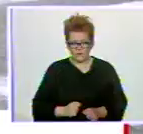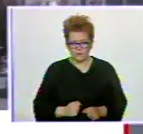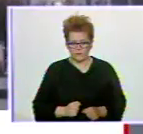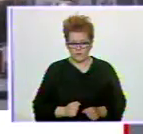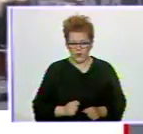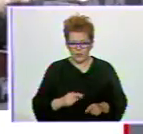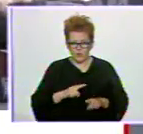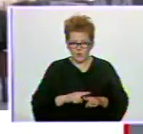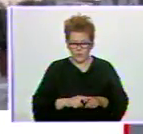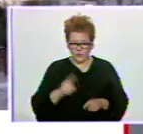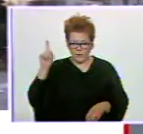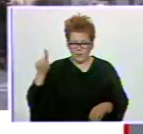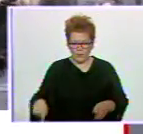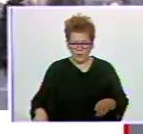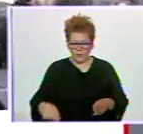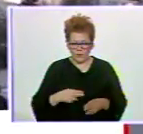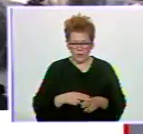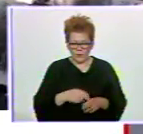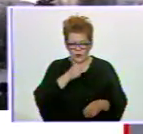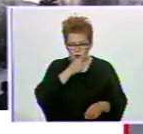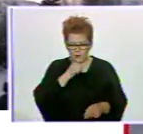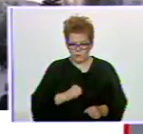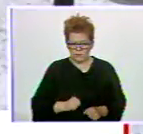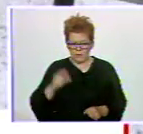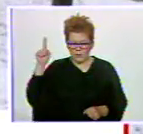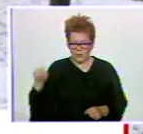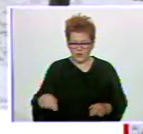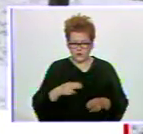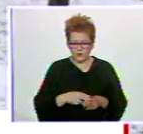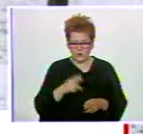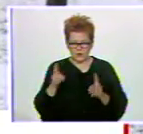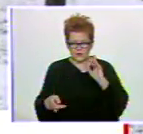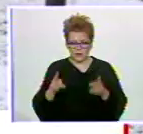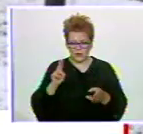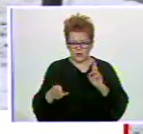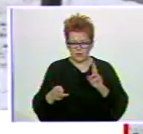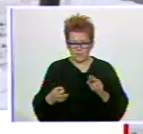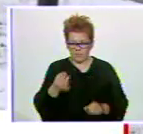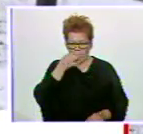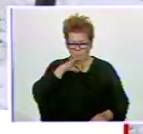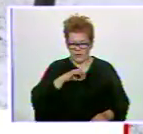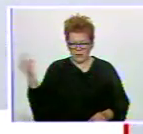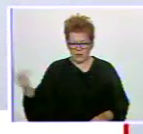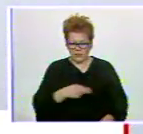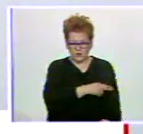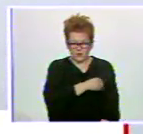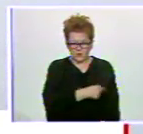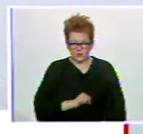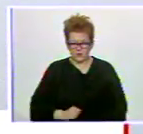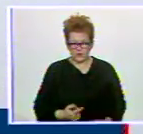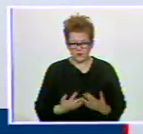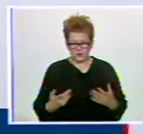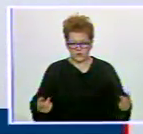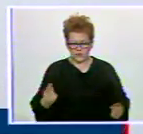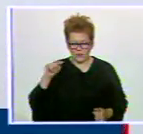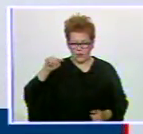Concomitent a crescut și numărul cazurilor de gripă, dar și a bolnavilor care au avut nevoie de tratament medical în spital. S-au înregistrat 1040 de